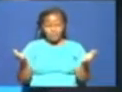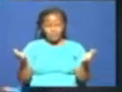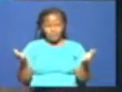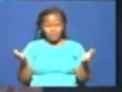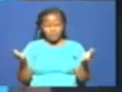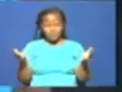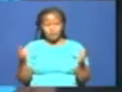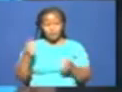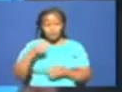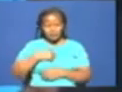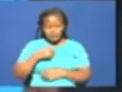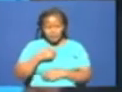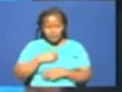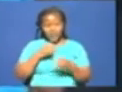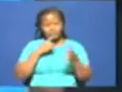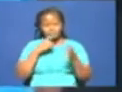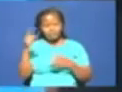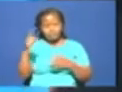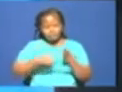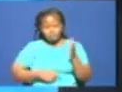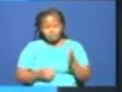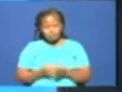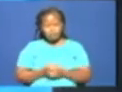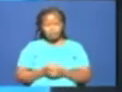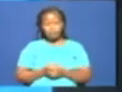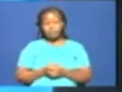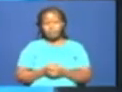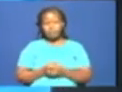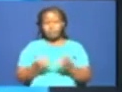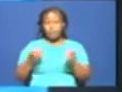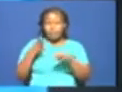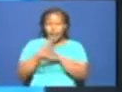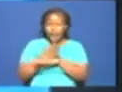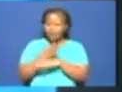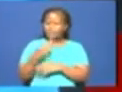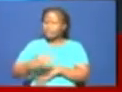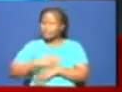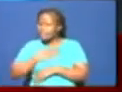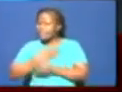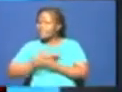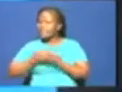mimi nasema, baada ya kuzunguka kila mahali,